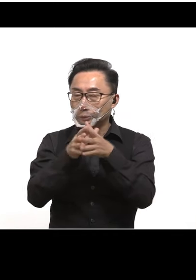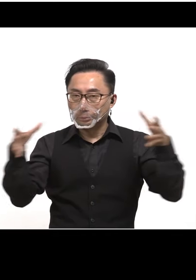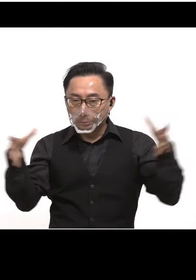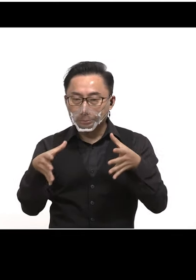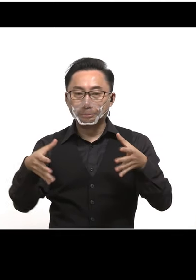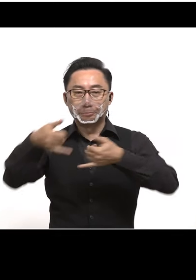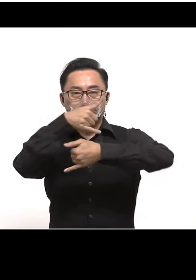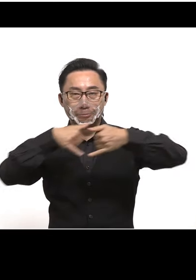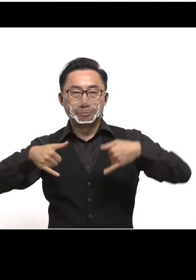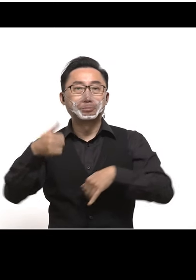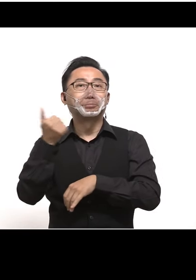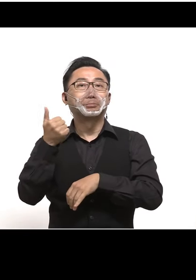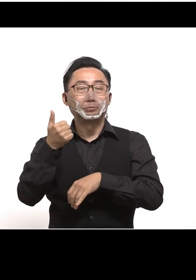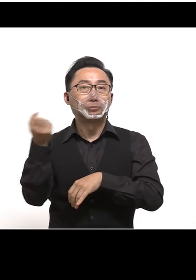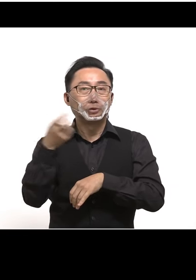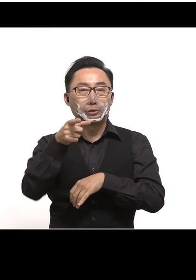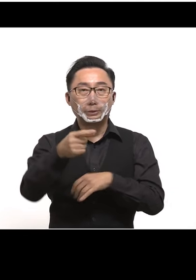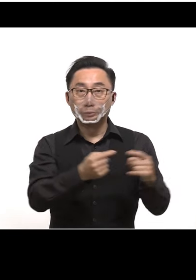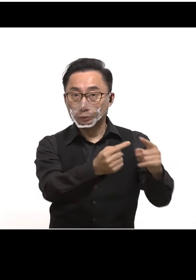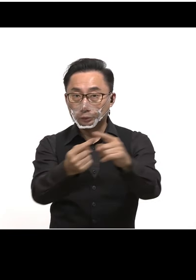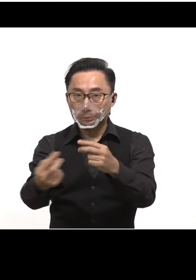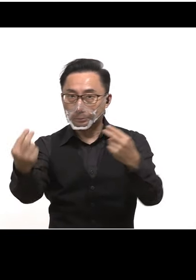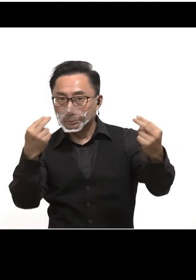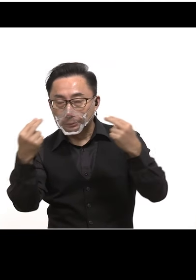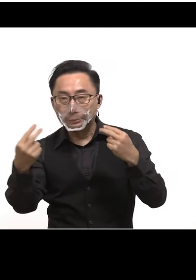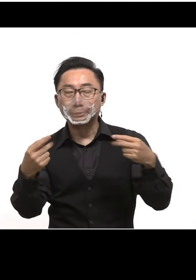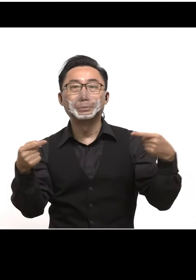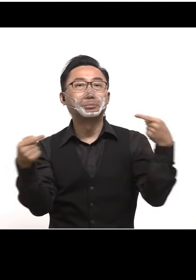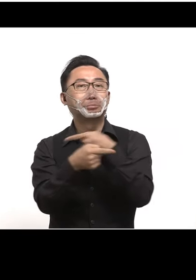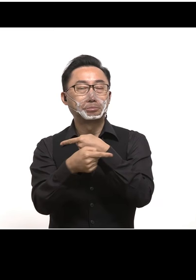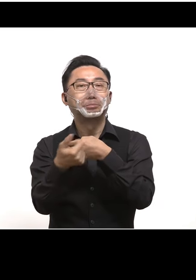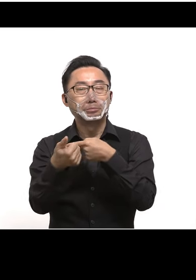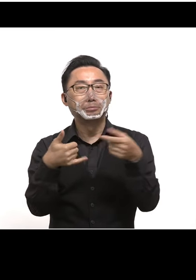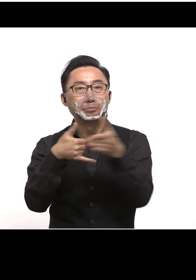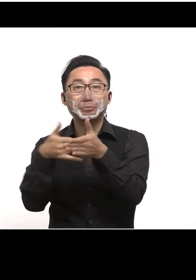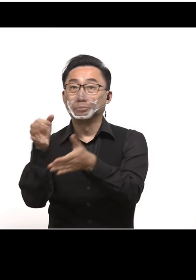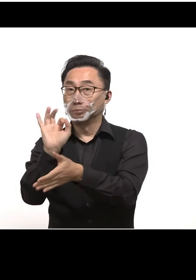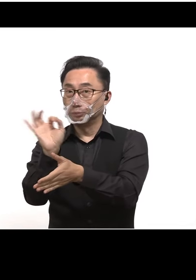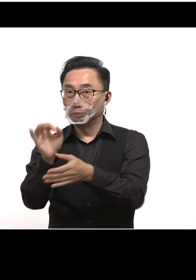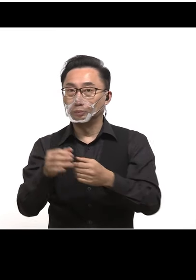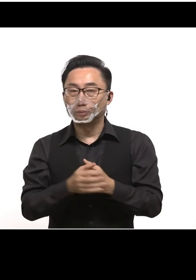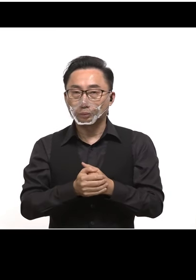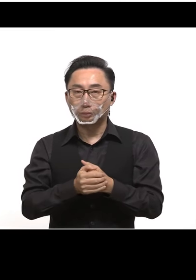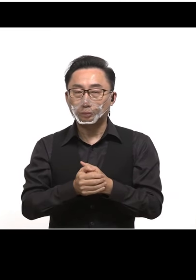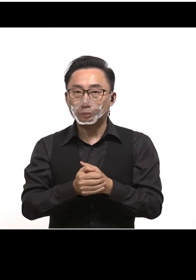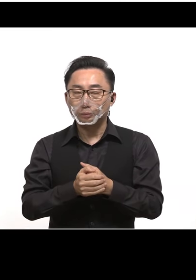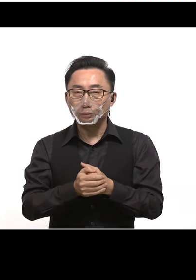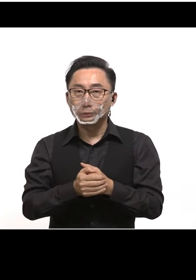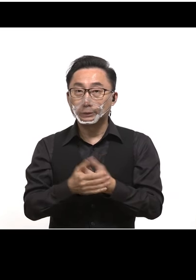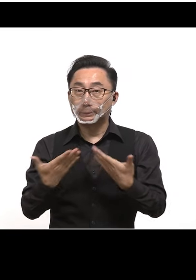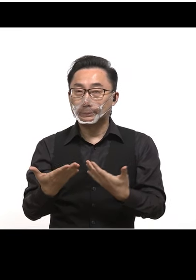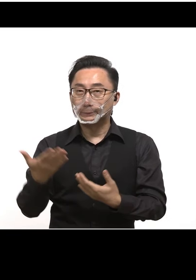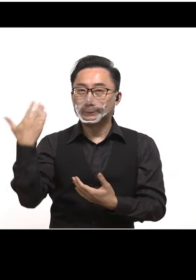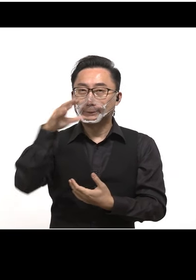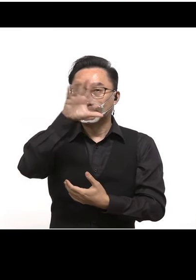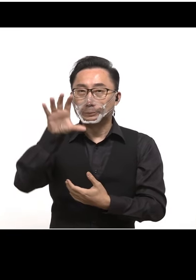台，同時也讓市民無障礙地去體驗藝術的樂趣。今屆活動將一如既往，透